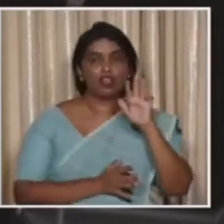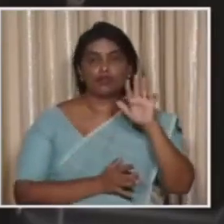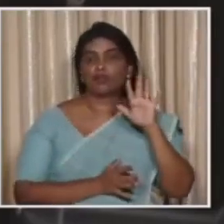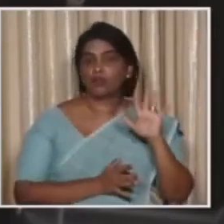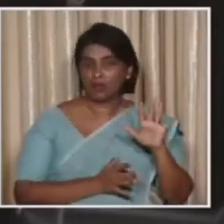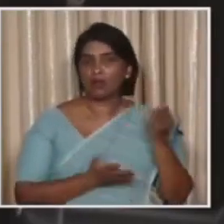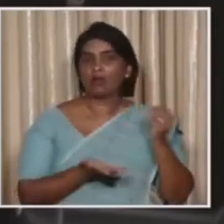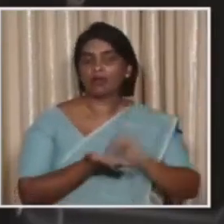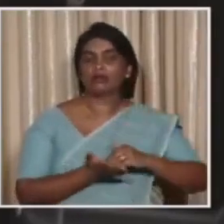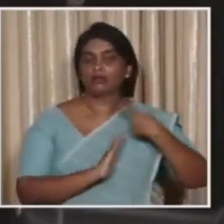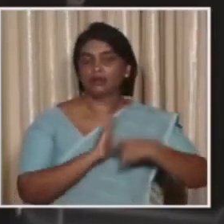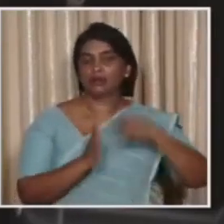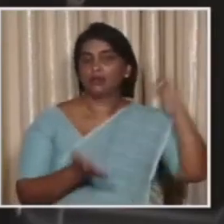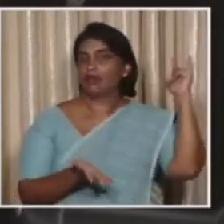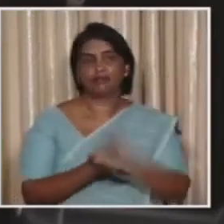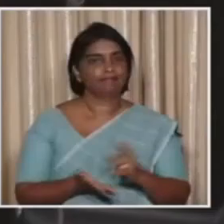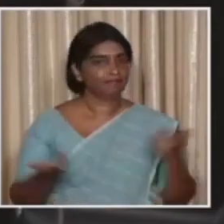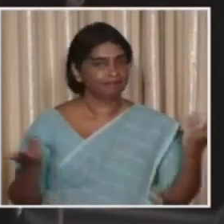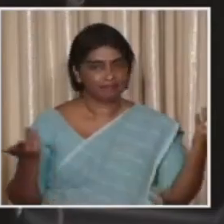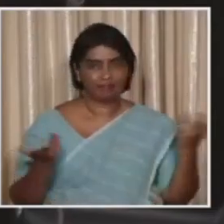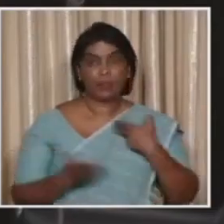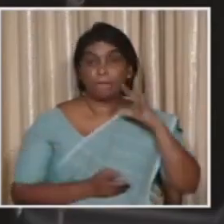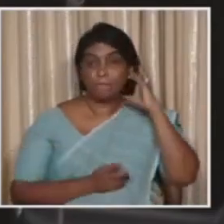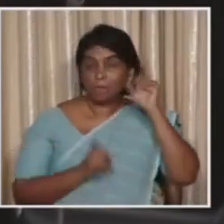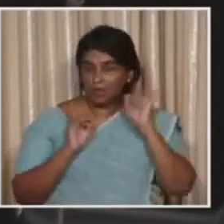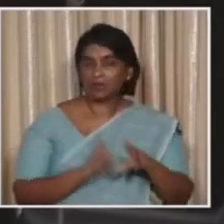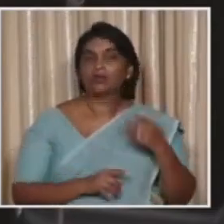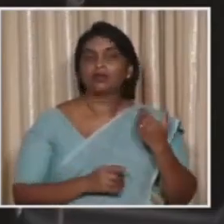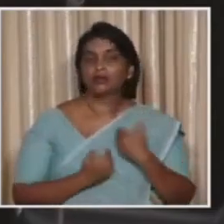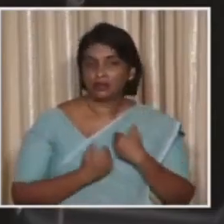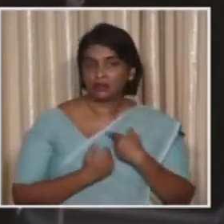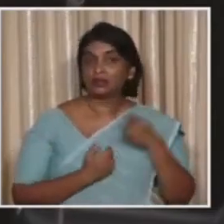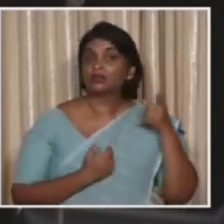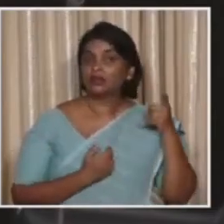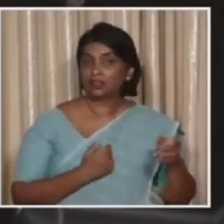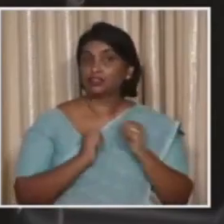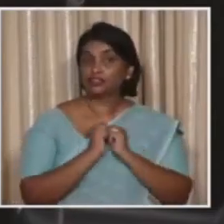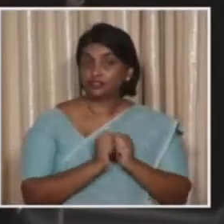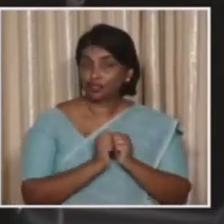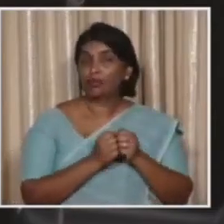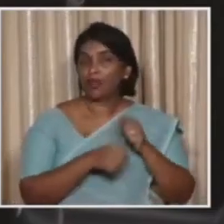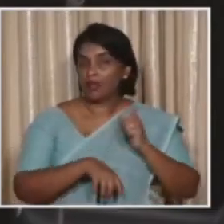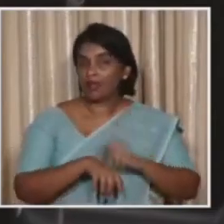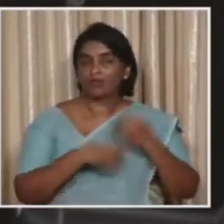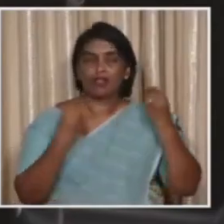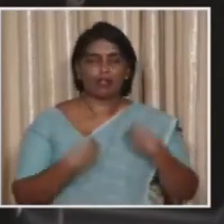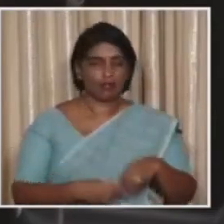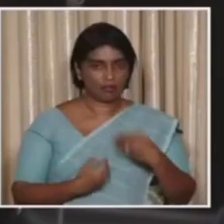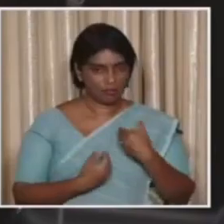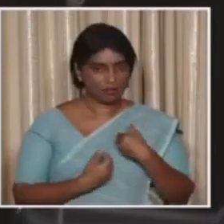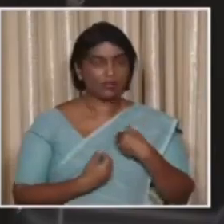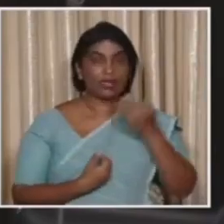495ක්ම නැවත ලංකාවට ආවේ නැහැ. ඒකේ ප්‍රතිඵලයක් හැටියට අපිට ඒ රැකියා කෝටාව අහිමි වෙලා